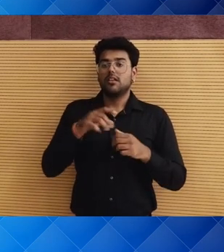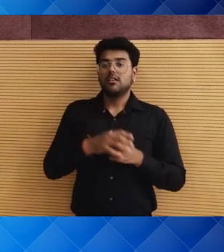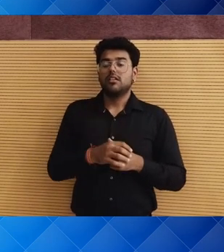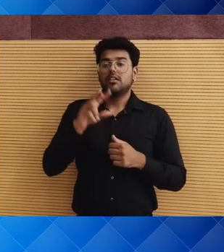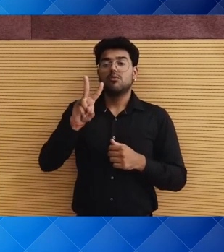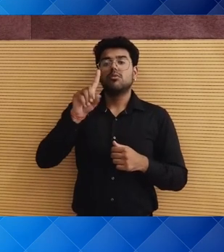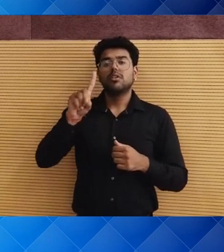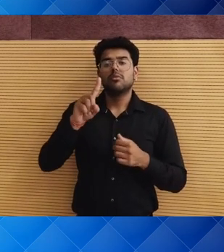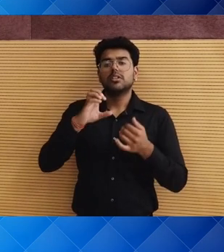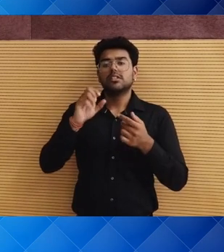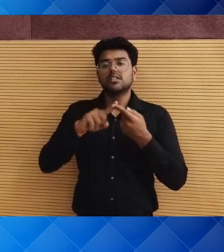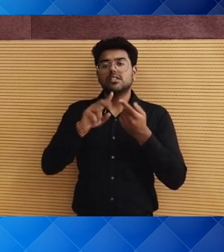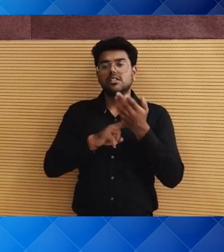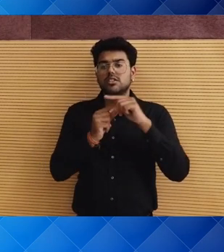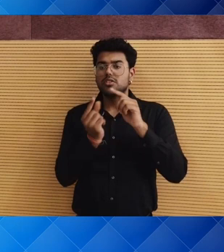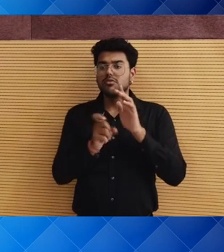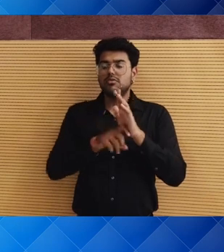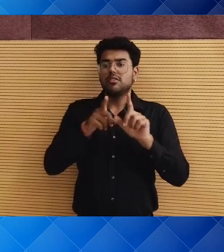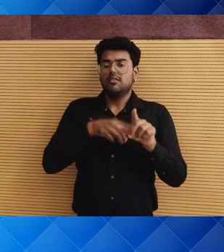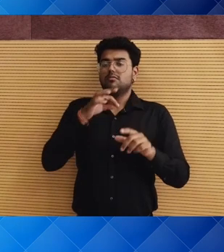21वीं सदी की जो आवश्यकता है,